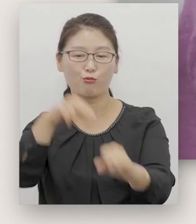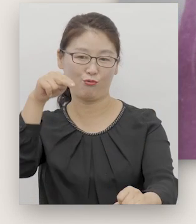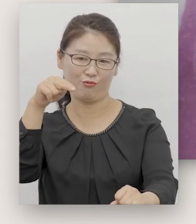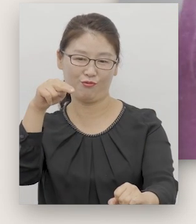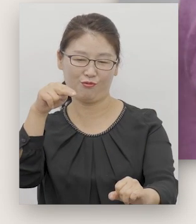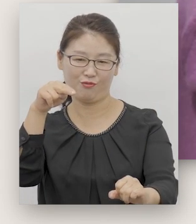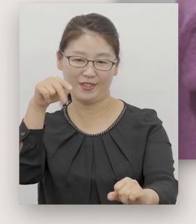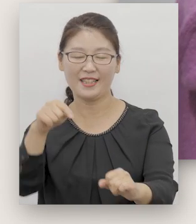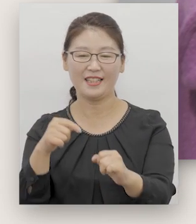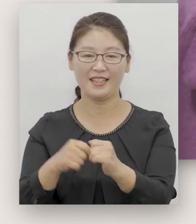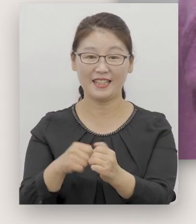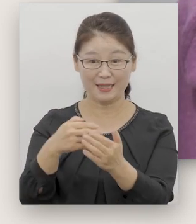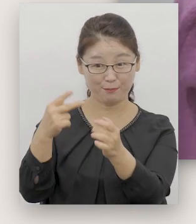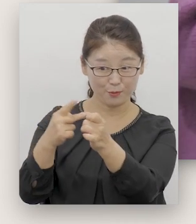듀샹이